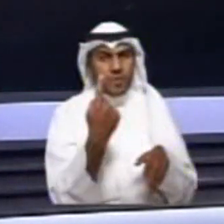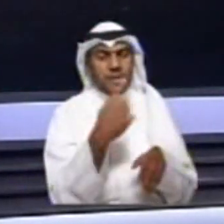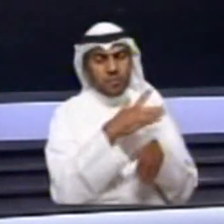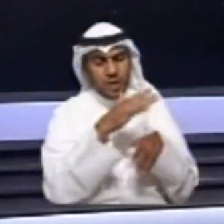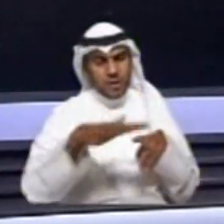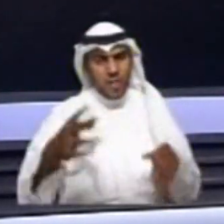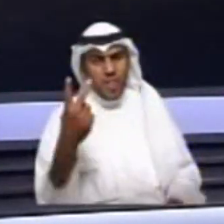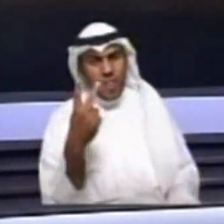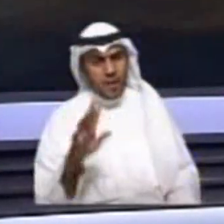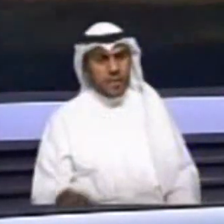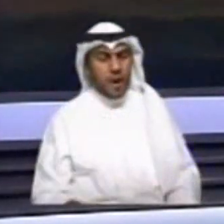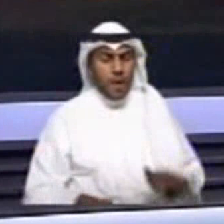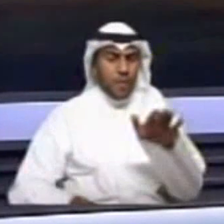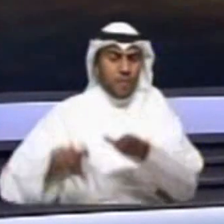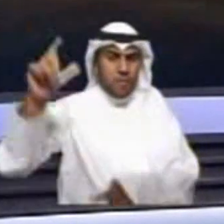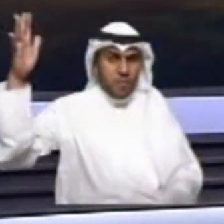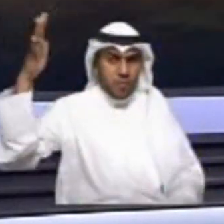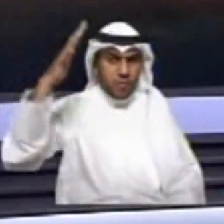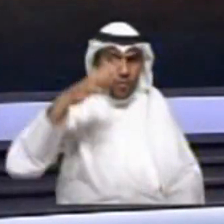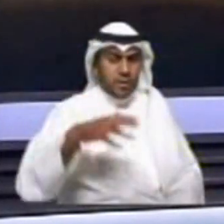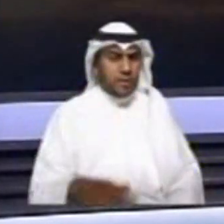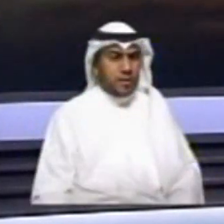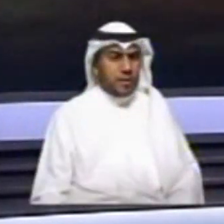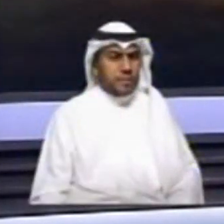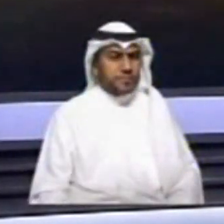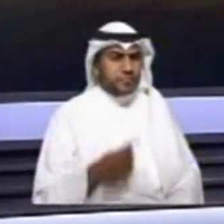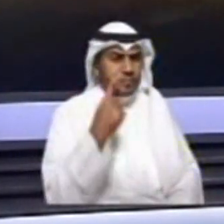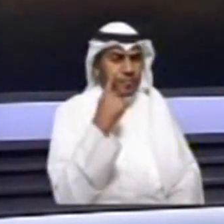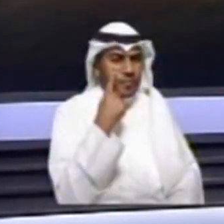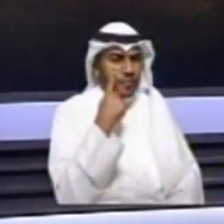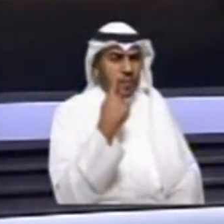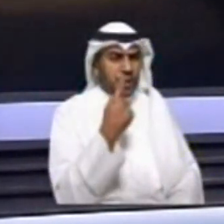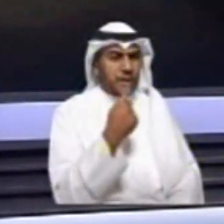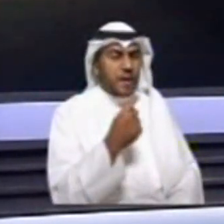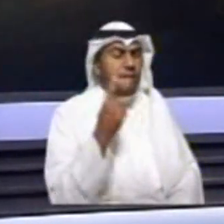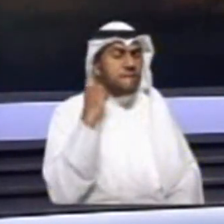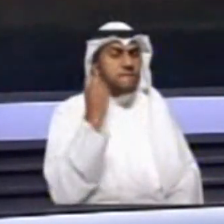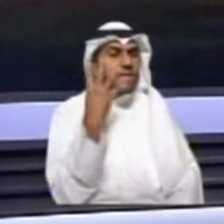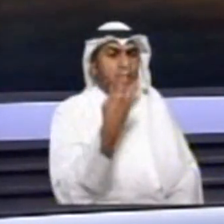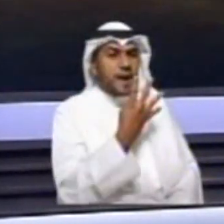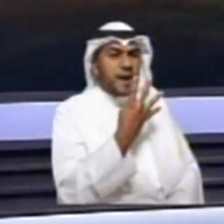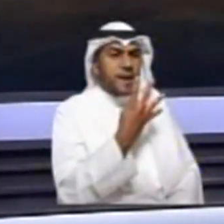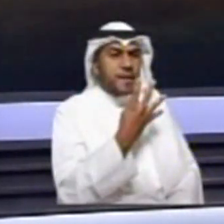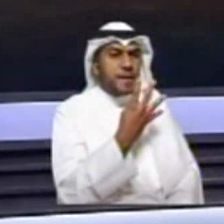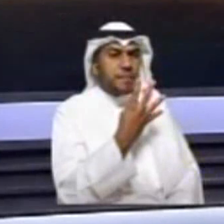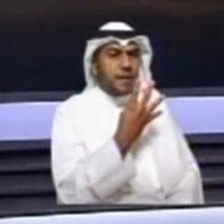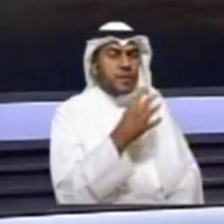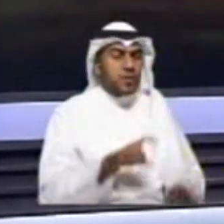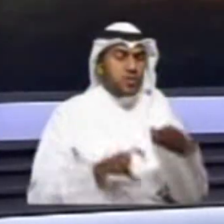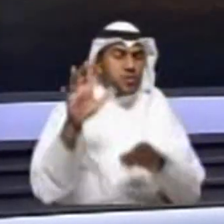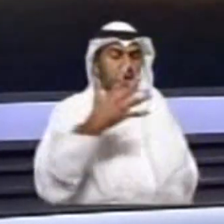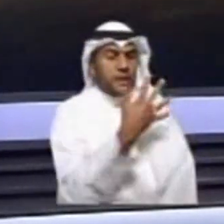بإذن الله تعالى، والشروق لمدينة الكويت بدأ النهار يطول بشكل أكبر، الرابعة إن شاء الله تماما، أذان الفجر